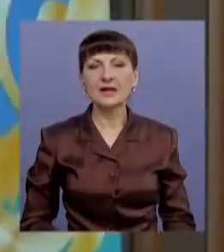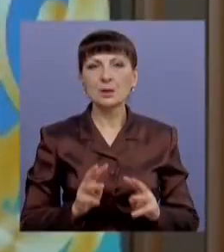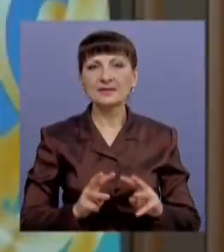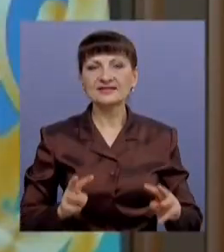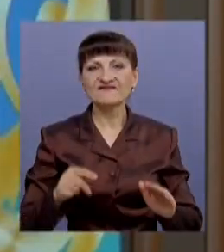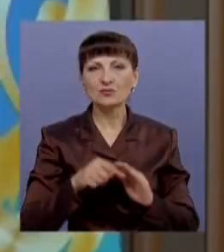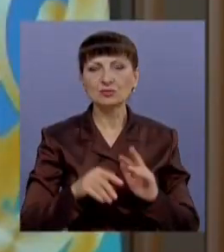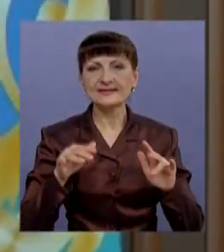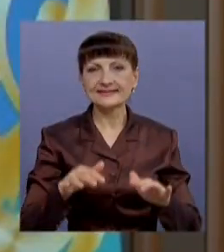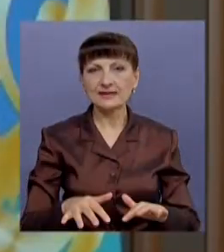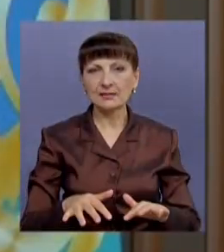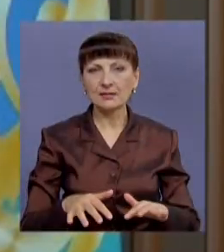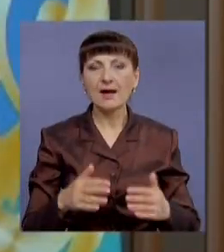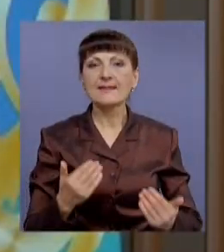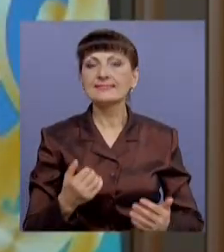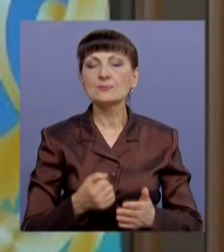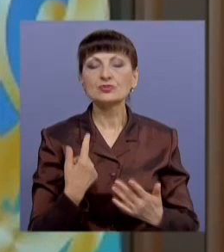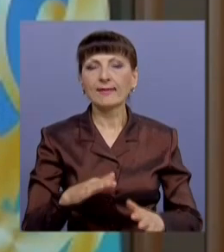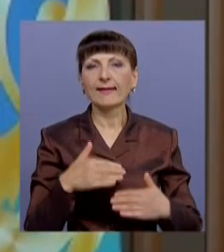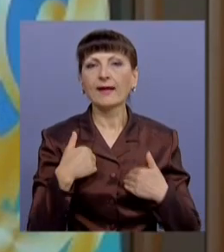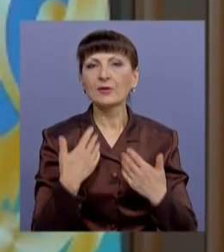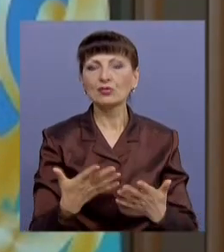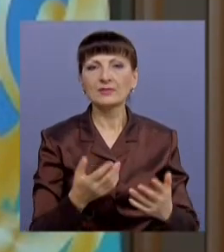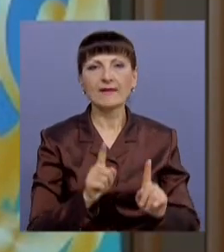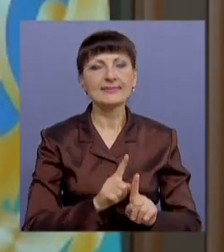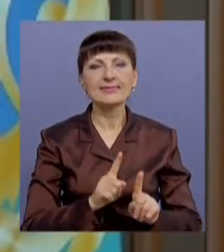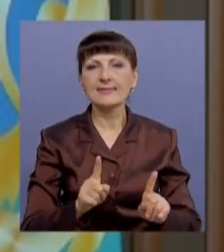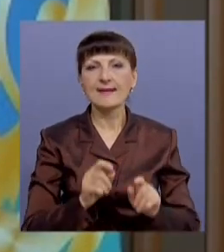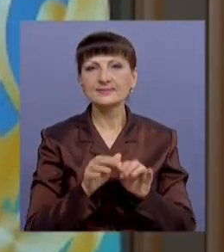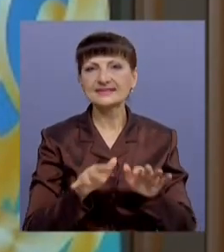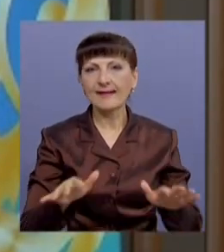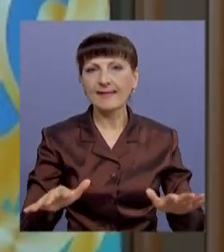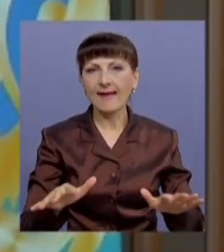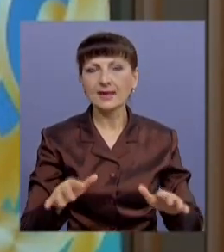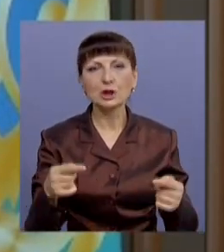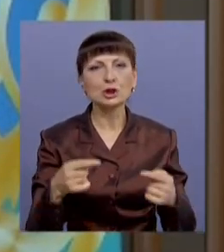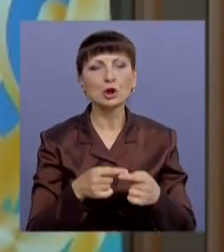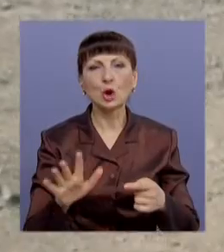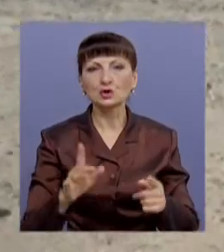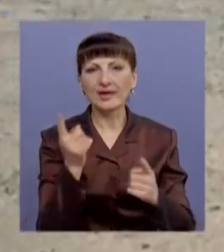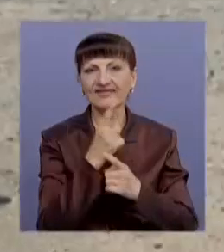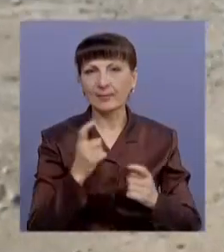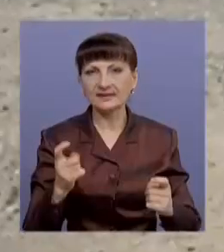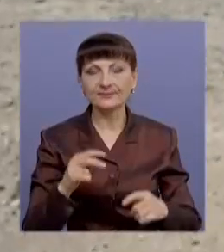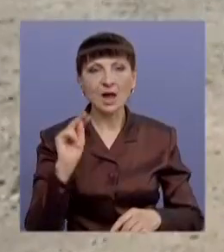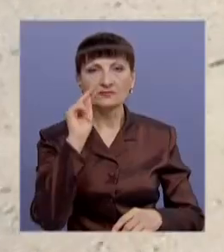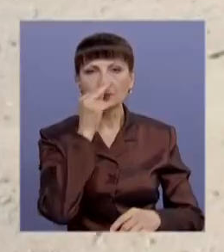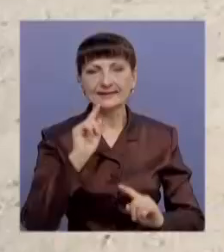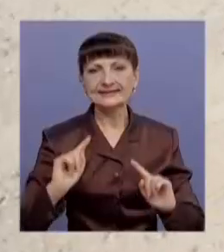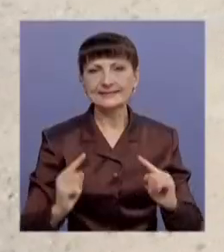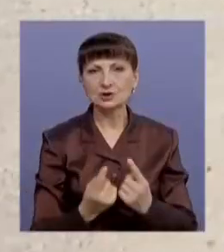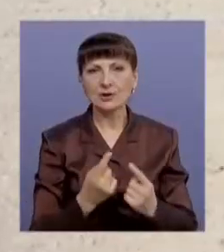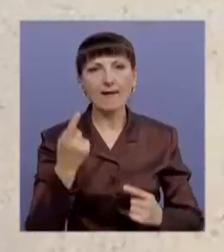Министерство внутренних дел настоятельно рекомендует воздержаться от распространения недостоверной информации. В Шымкенте